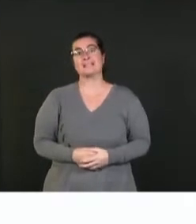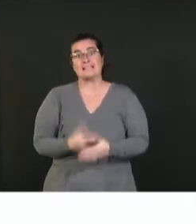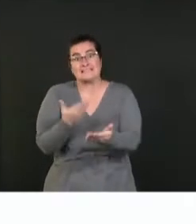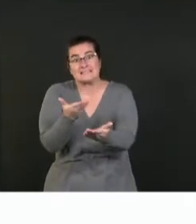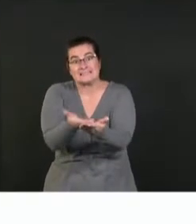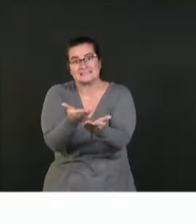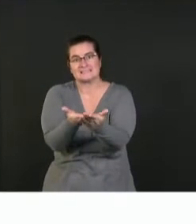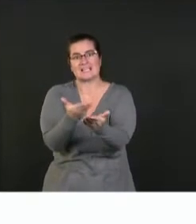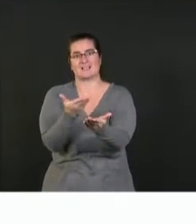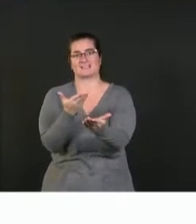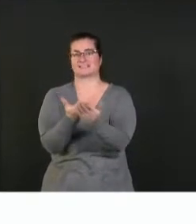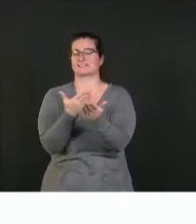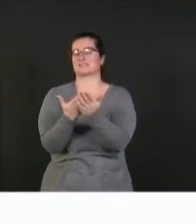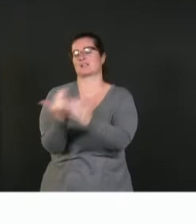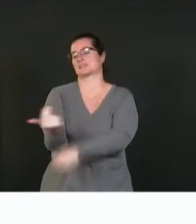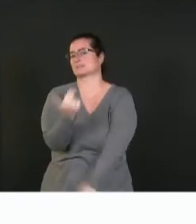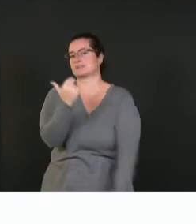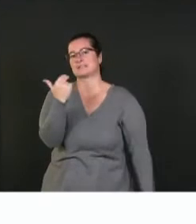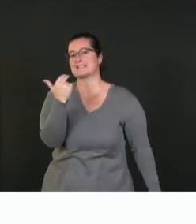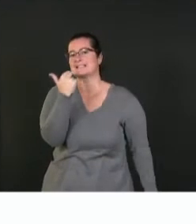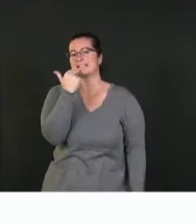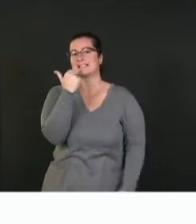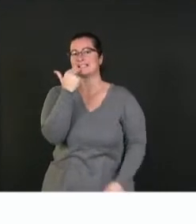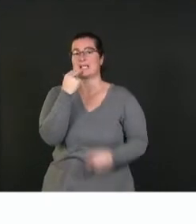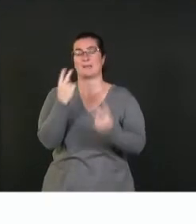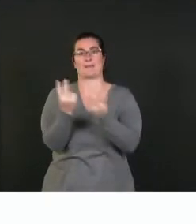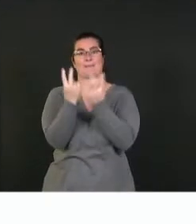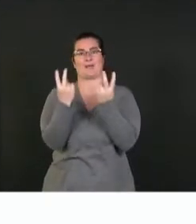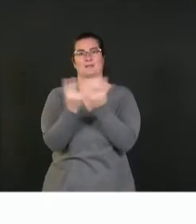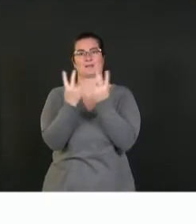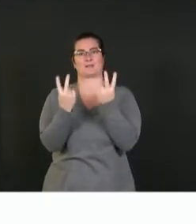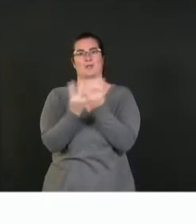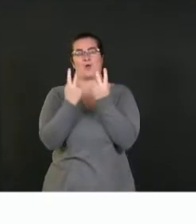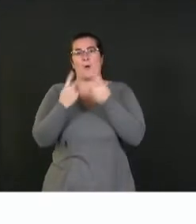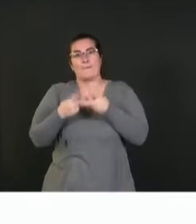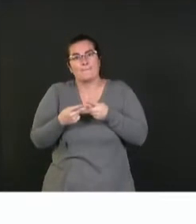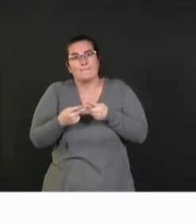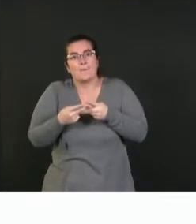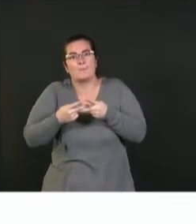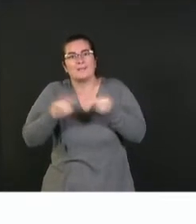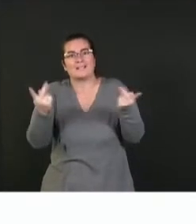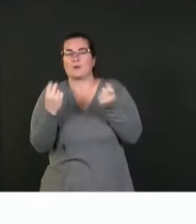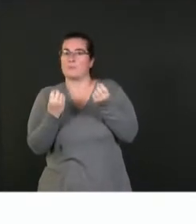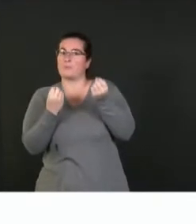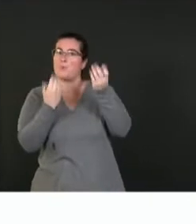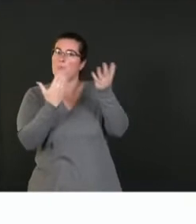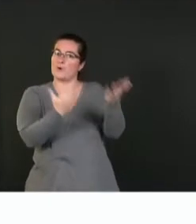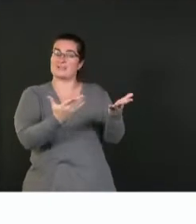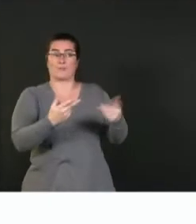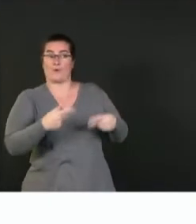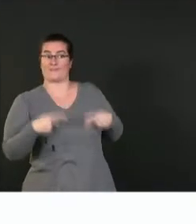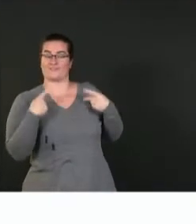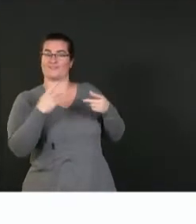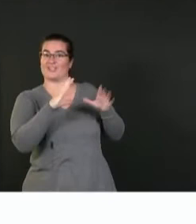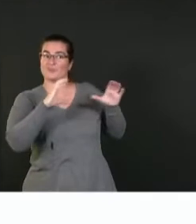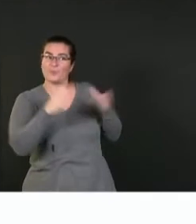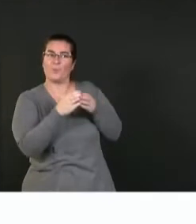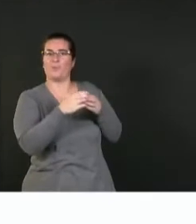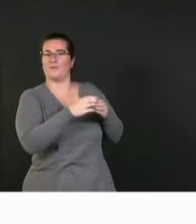apporte toute la qualité qu'un parc public peut donner à la fois à la vie collective et